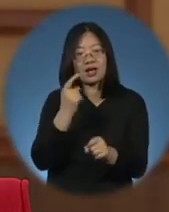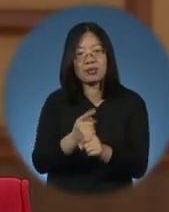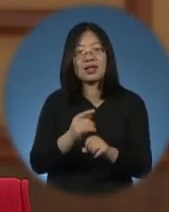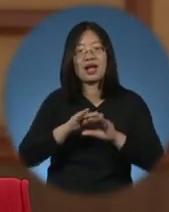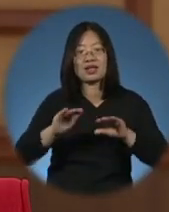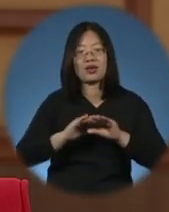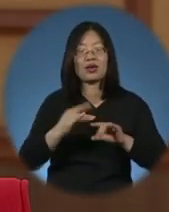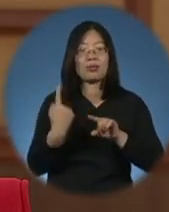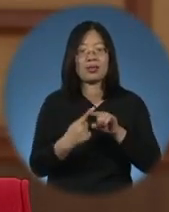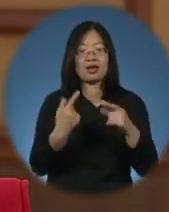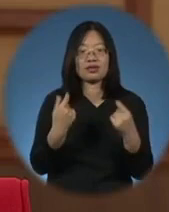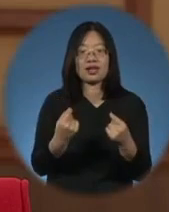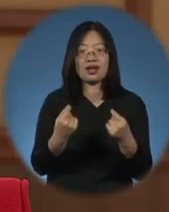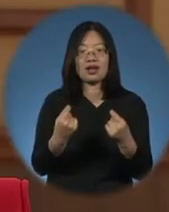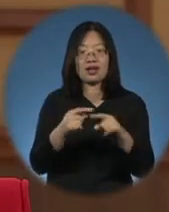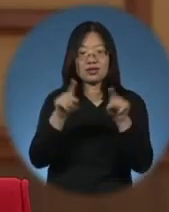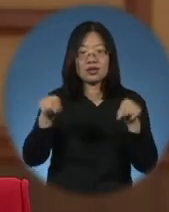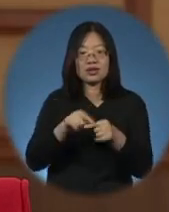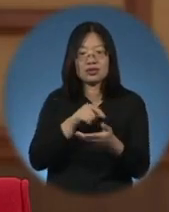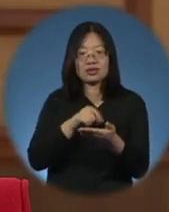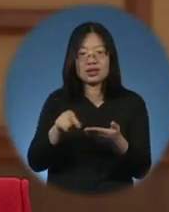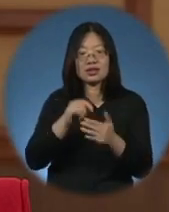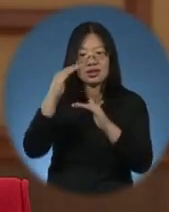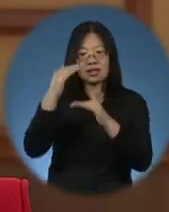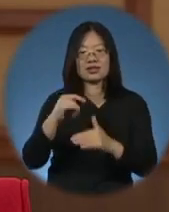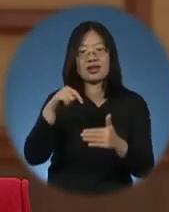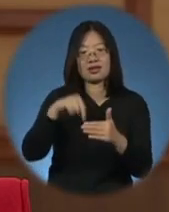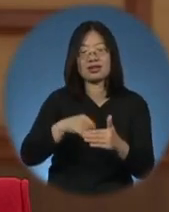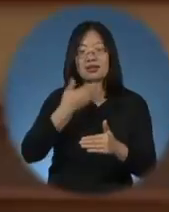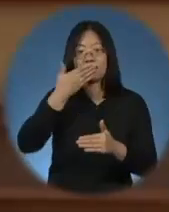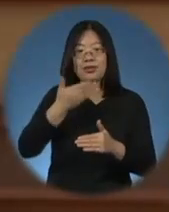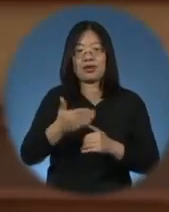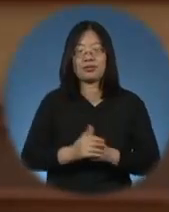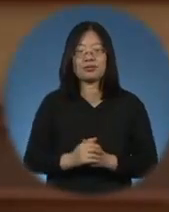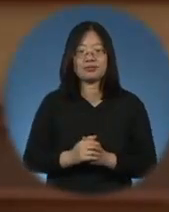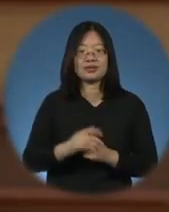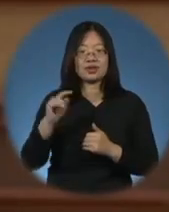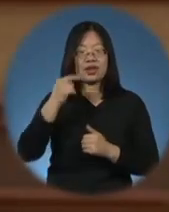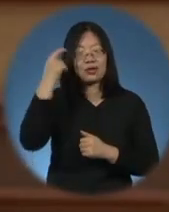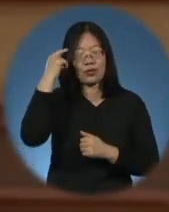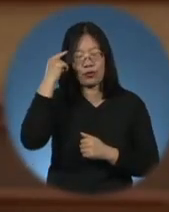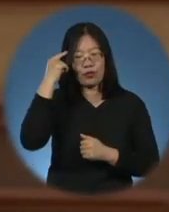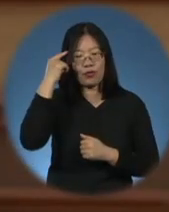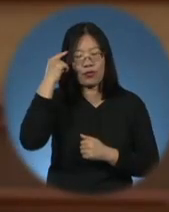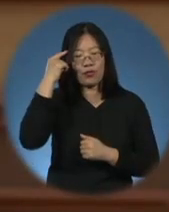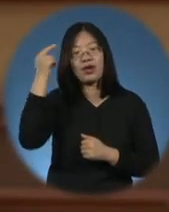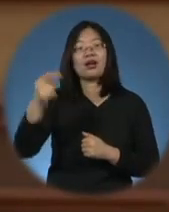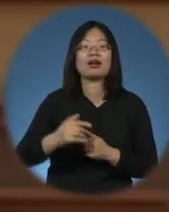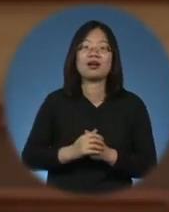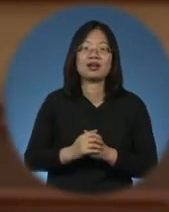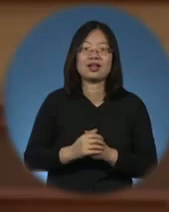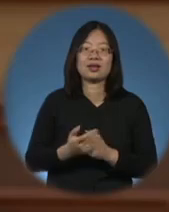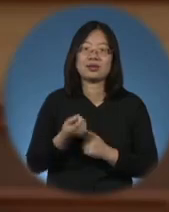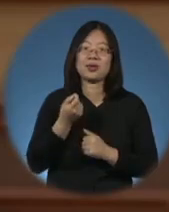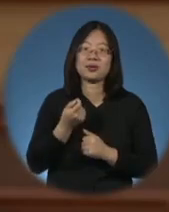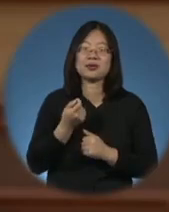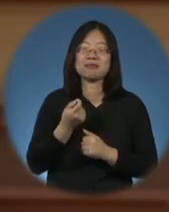해결한 거랑 마찬가지인 것 같아요. 종이 위에 문제를 쓸 수 있는 과정에서. 그다음엔 골똘히 생각한다. 예, 그 부분은 좀